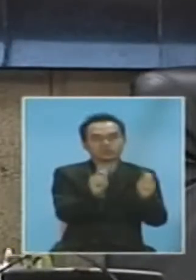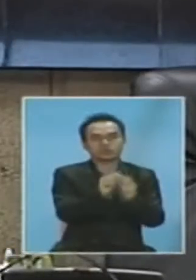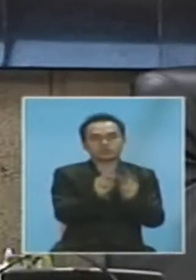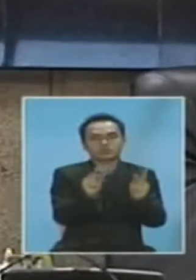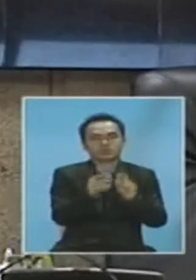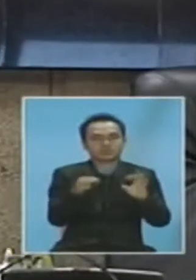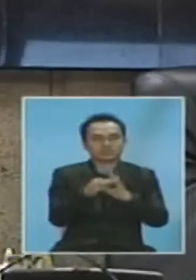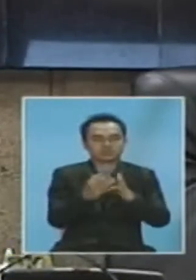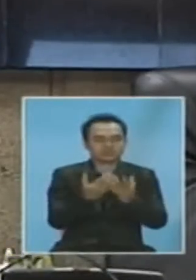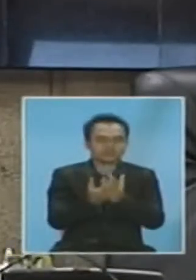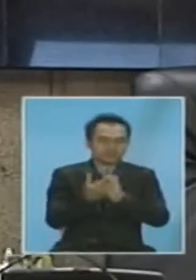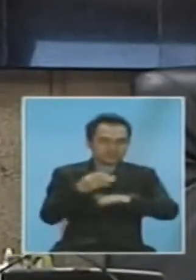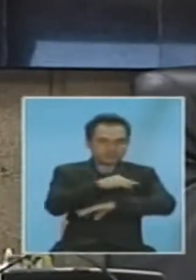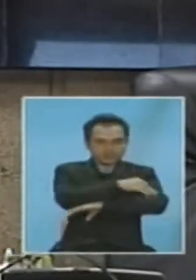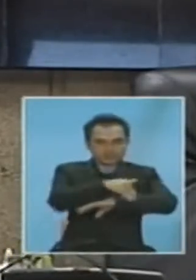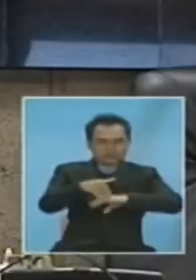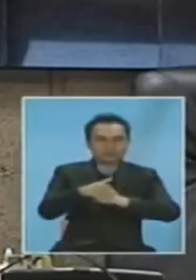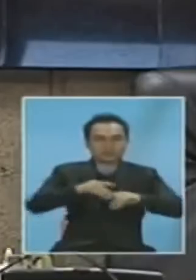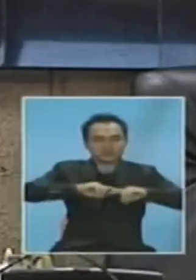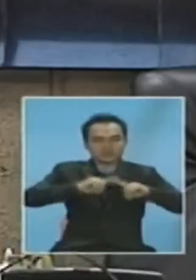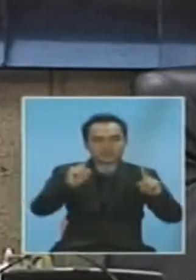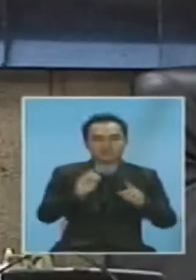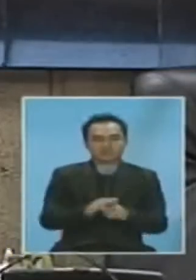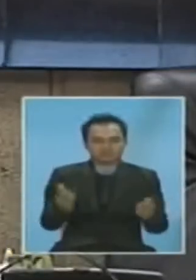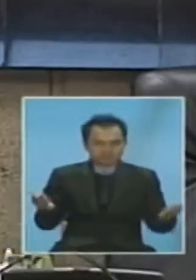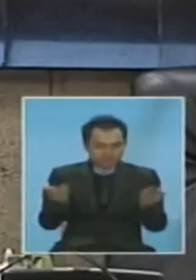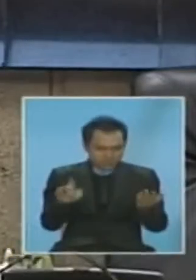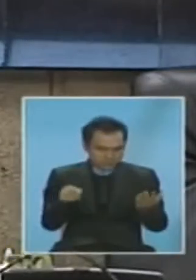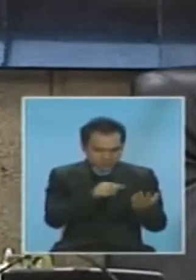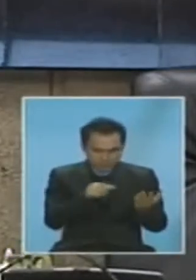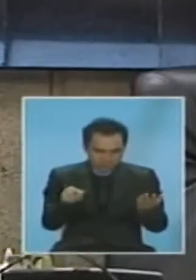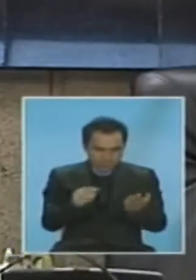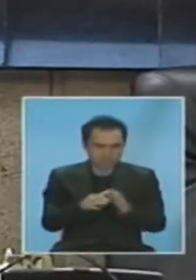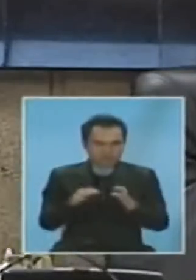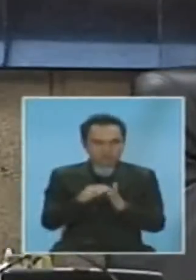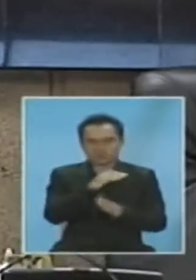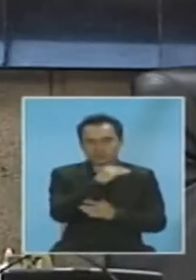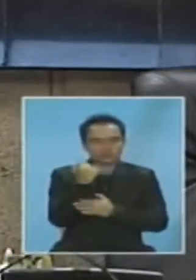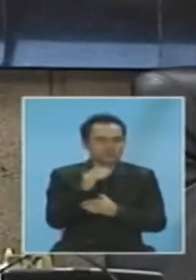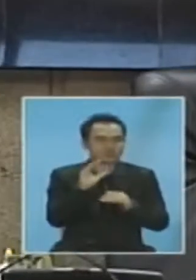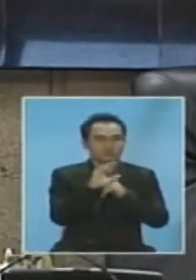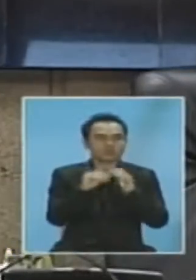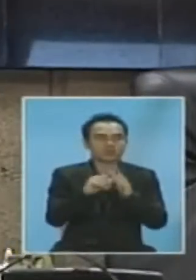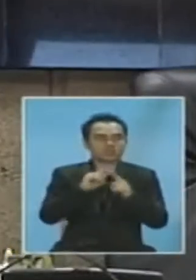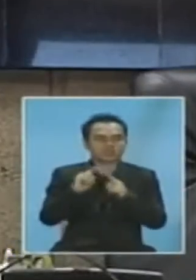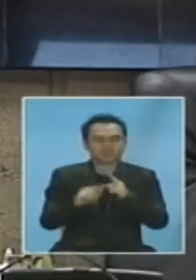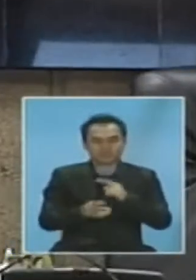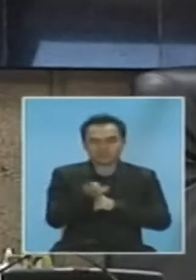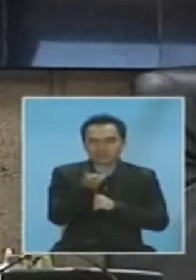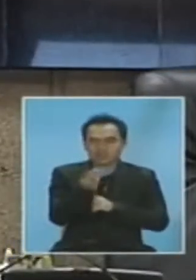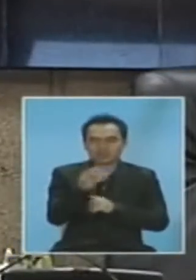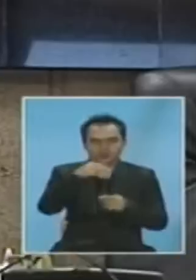ชียังมีข้อเท็จจริงที่แตกต่างเกี่ยวกับผลการขาดทุนในโครงการเกี่ยวกับปริมาณข้าวในส